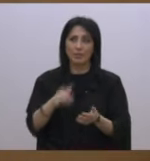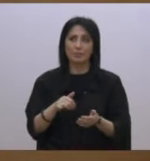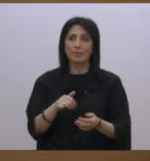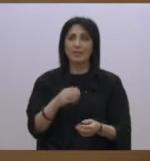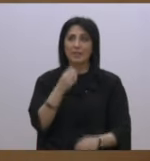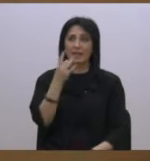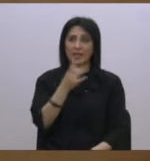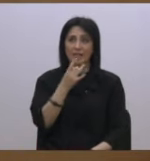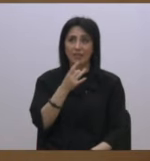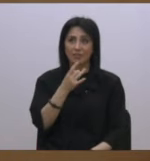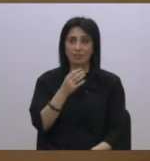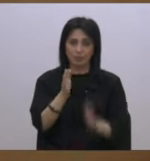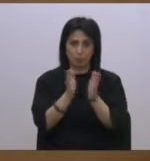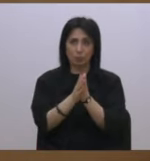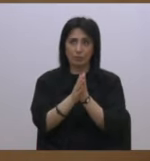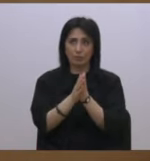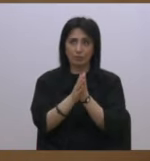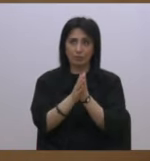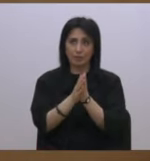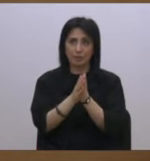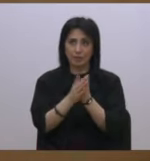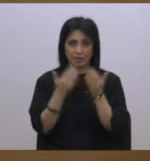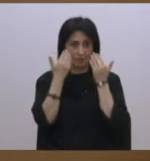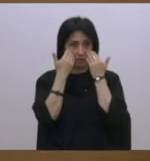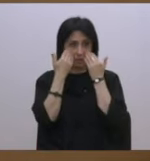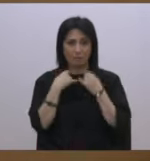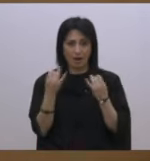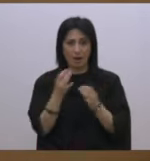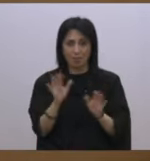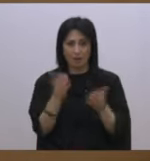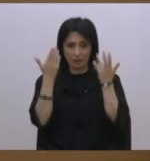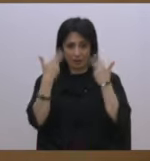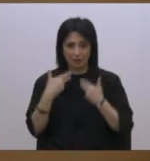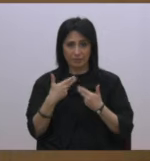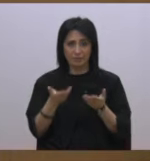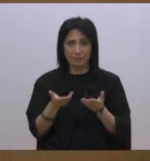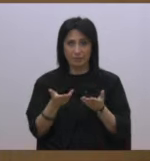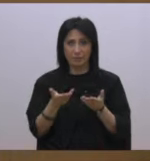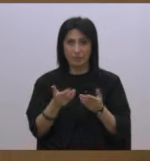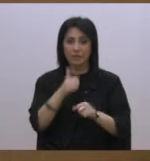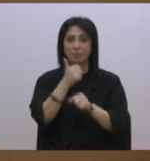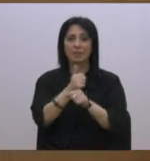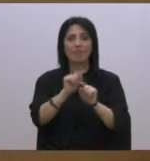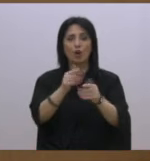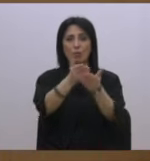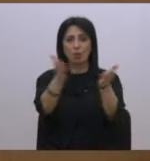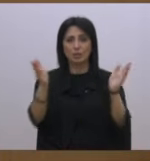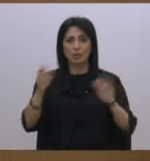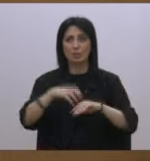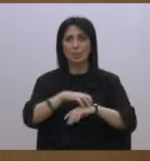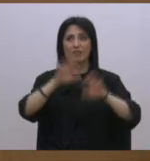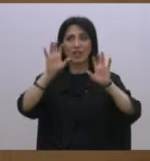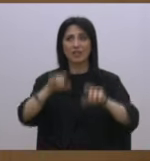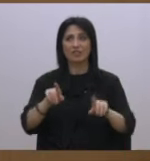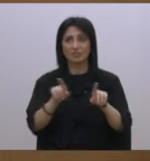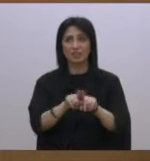მე კიდევ ერთხელ მითხოვთ რომ აი ჩემი თვალით ვარ გაინტერესებს თავარ ოპოზიციონერ პარტიის თავმჯდომარეს